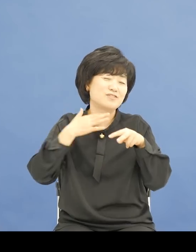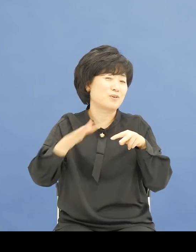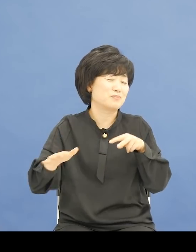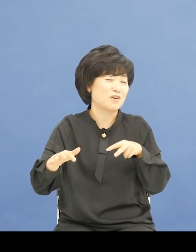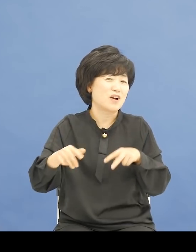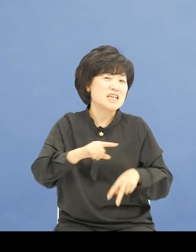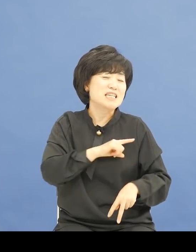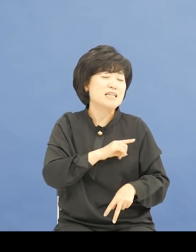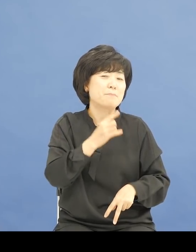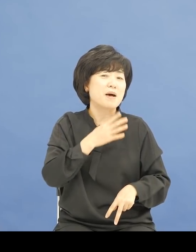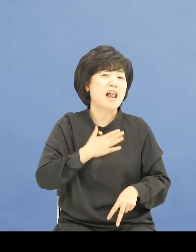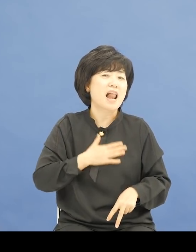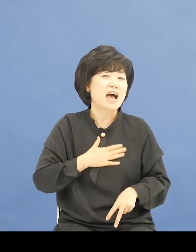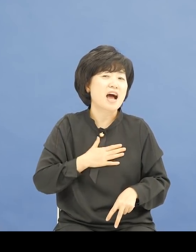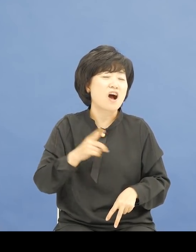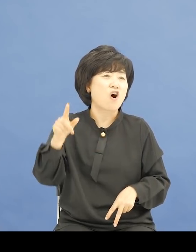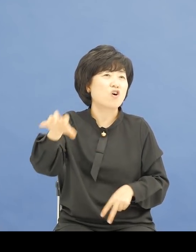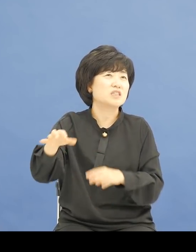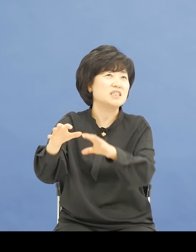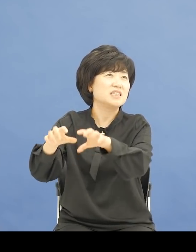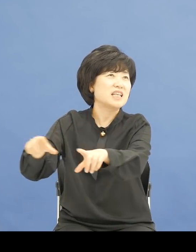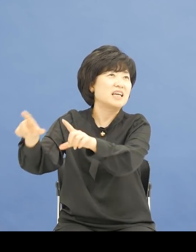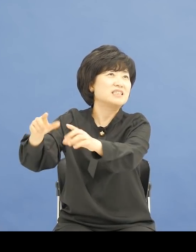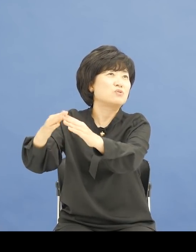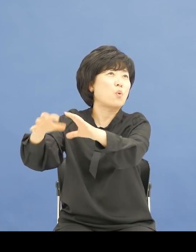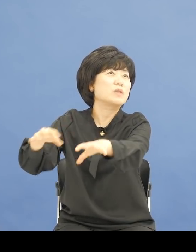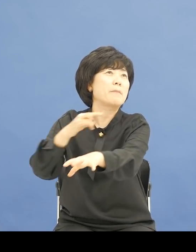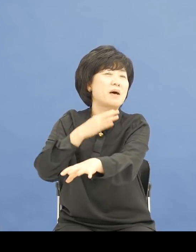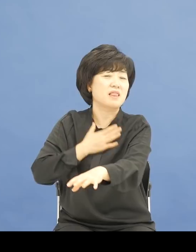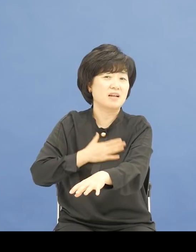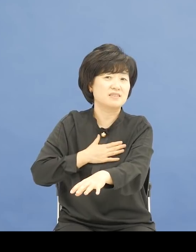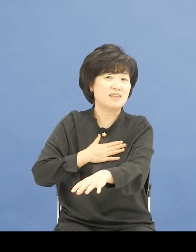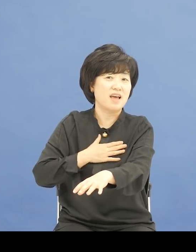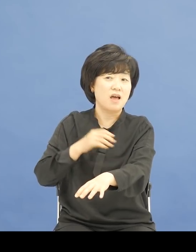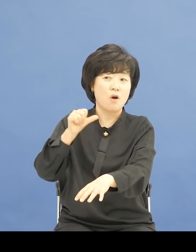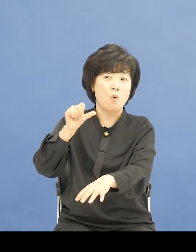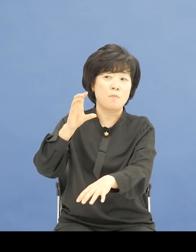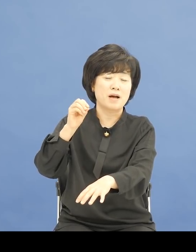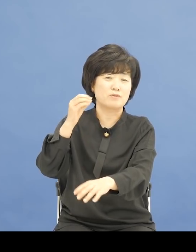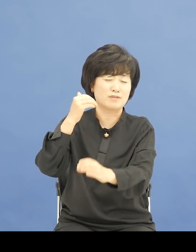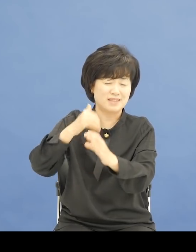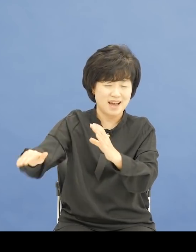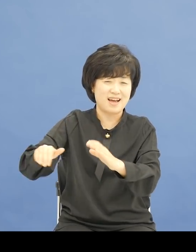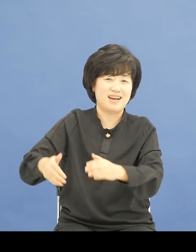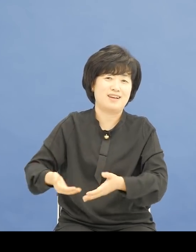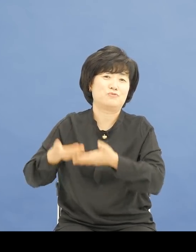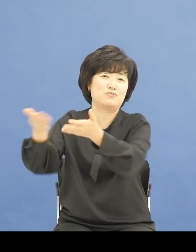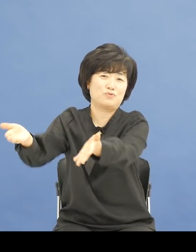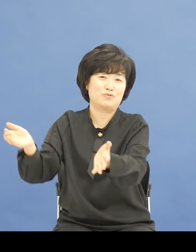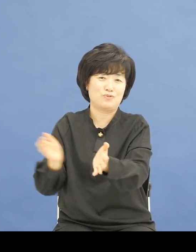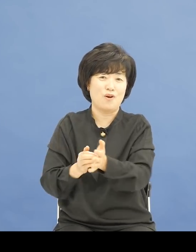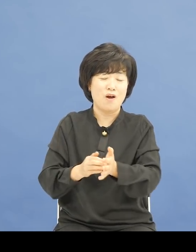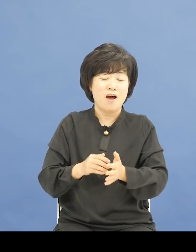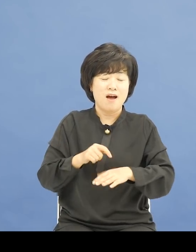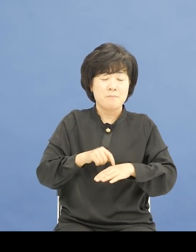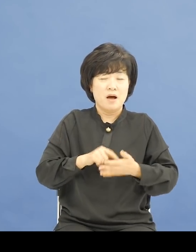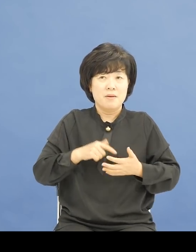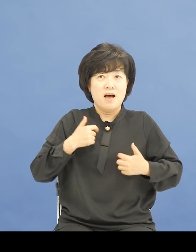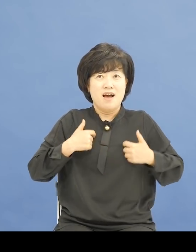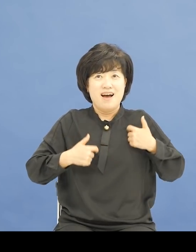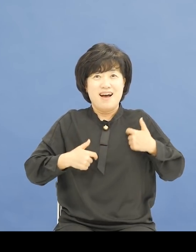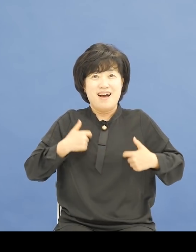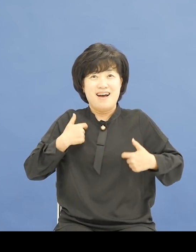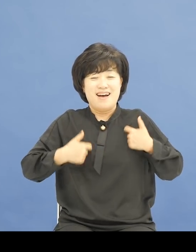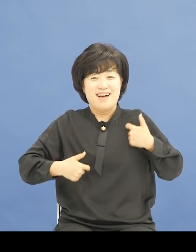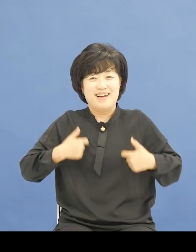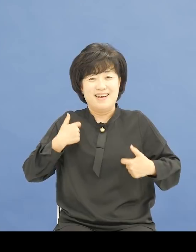없었고 이름만 알고 어디 사는 것만 아는데 그러니까 제가 안에 너무 큰 기쁨이 있는 겁니다. 그게 지금 제일